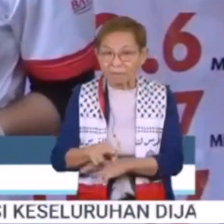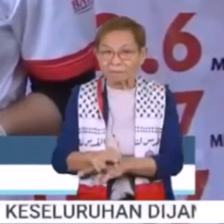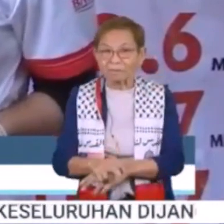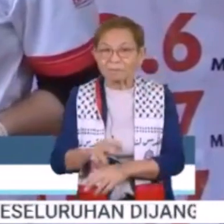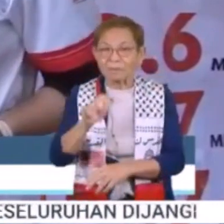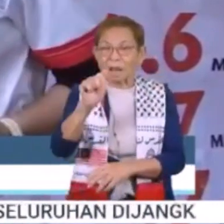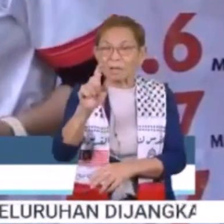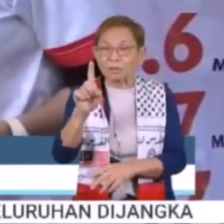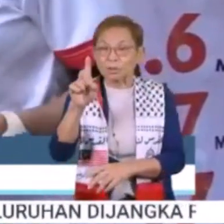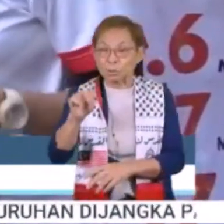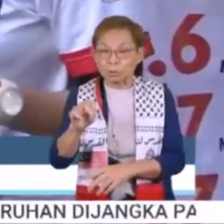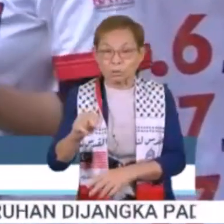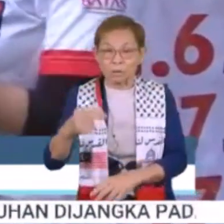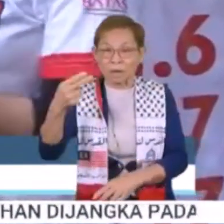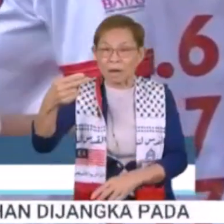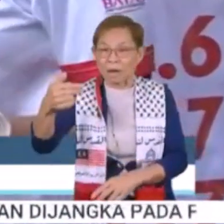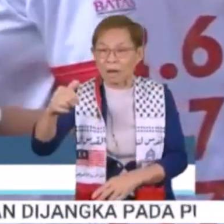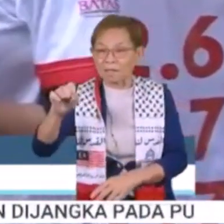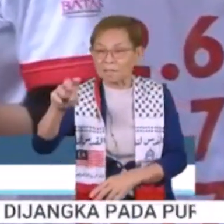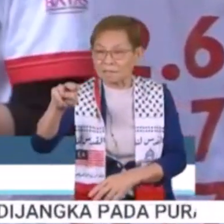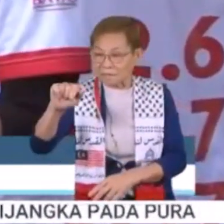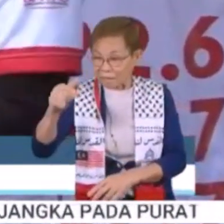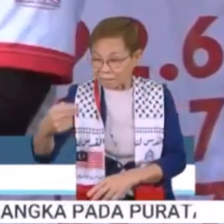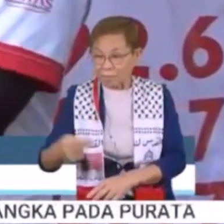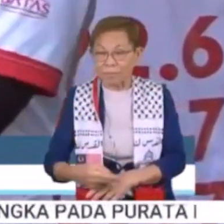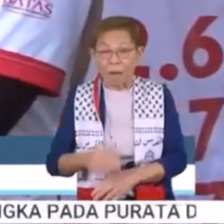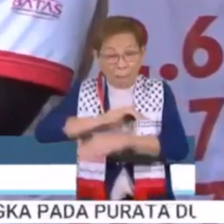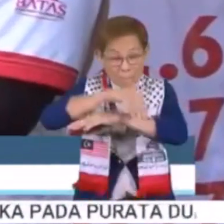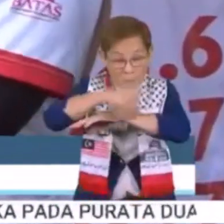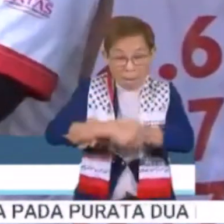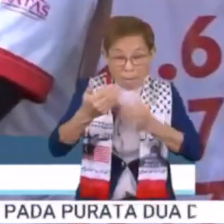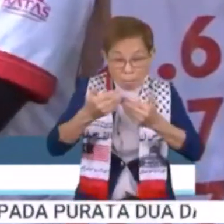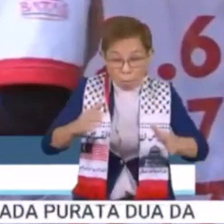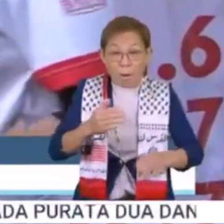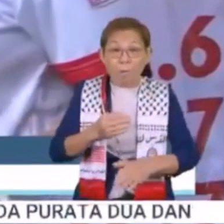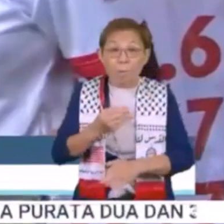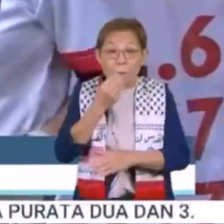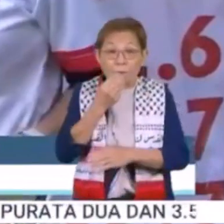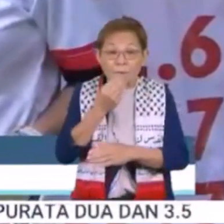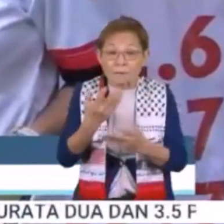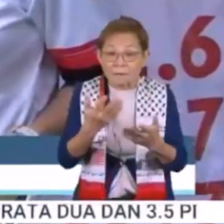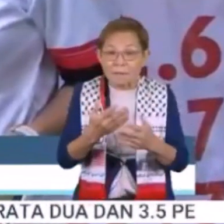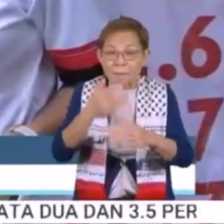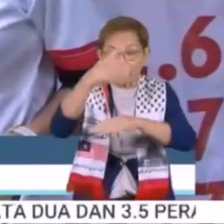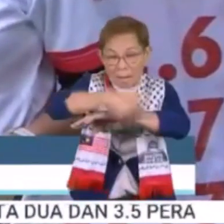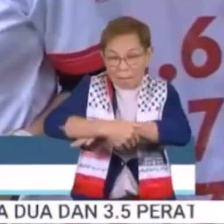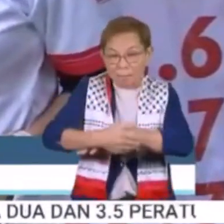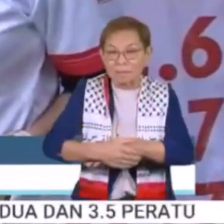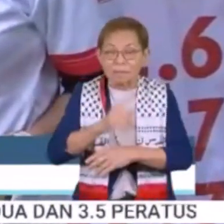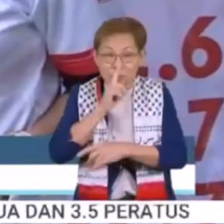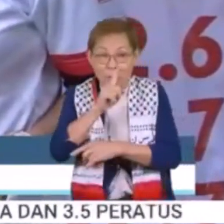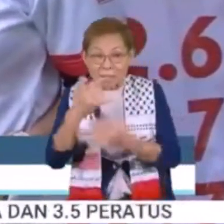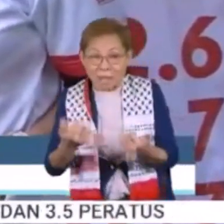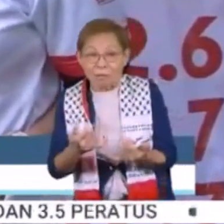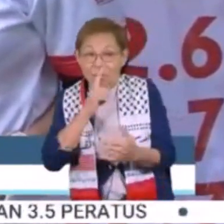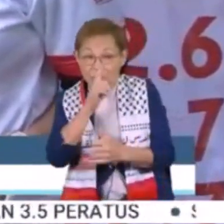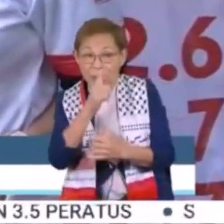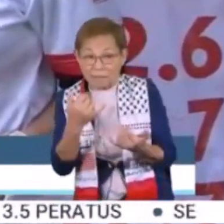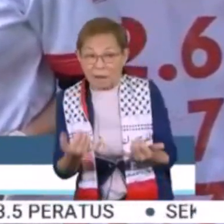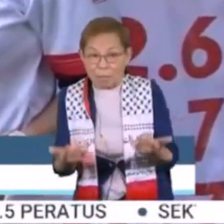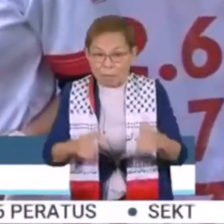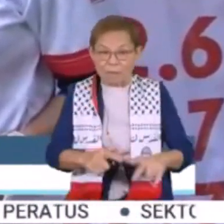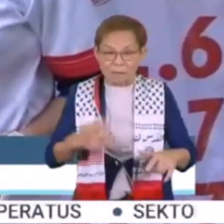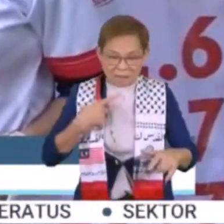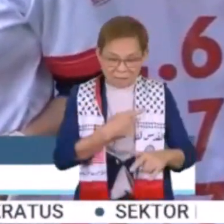Asna. Jadi malam ni, Puan, apa yang menariknya buka puasa kejap lagi dengan malam ni? Oh, dan sekarang ini sebenarnya sedang berlangsung. Kita